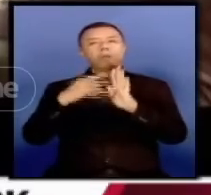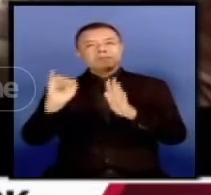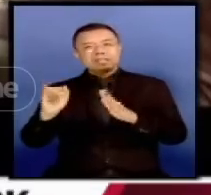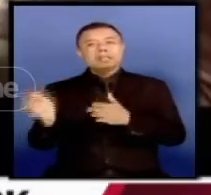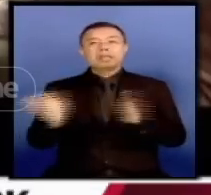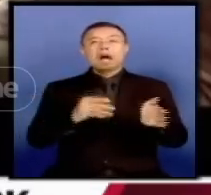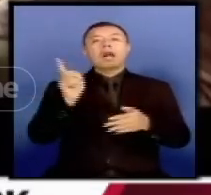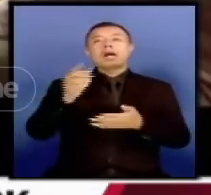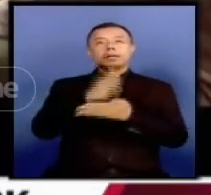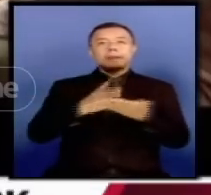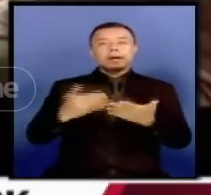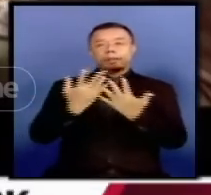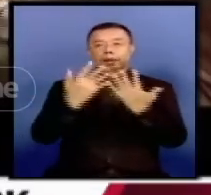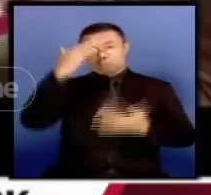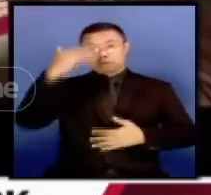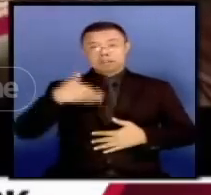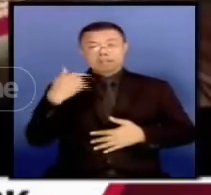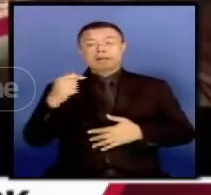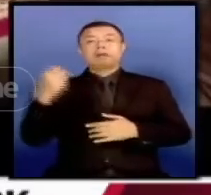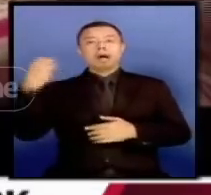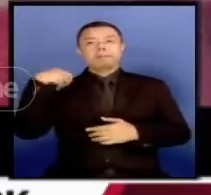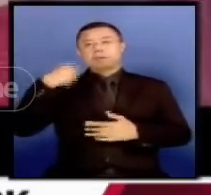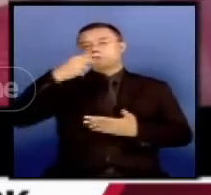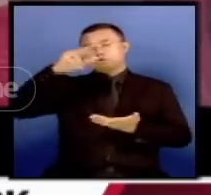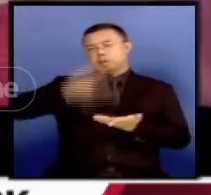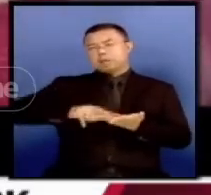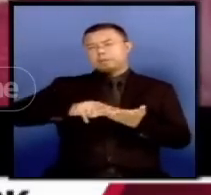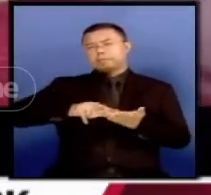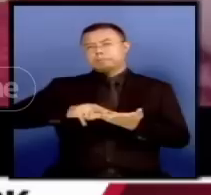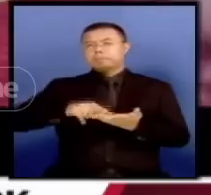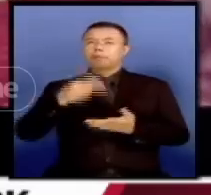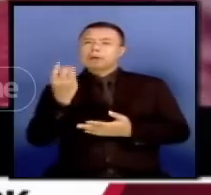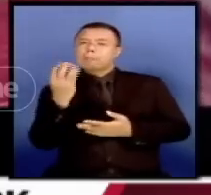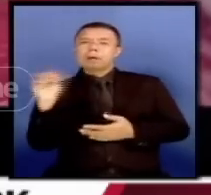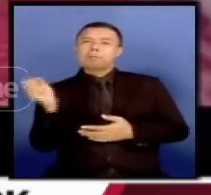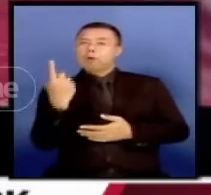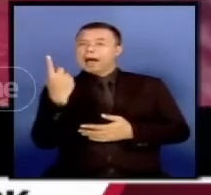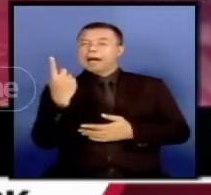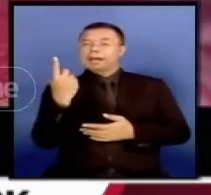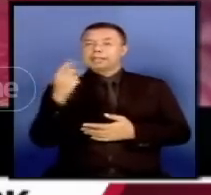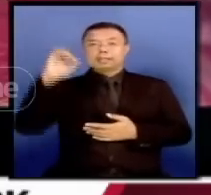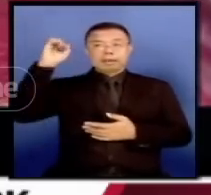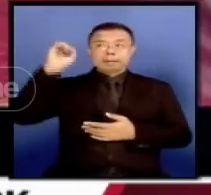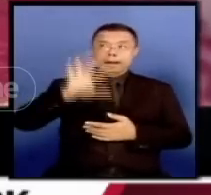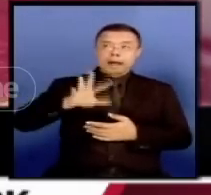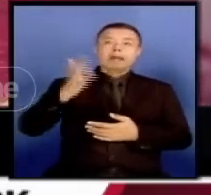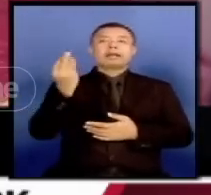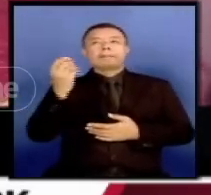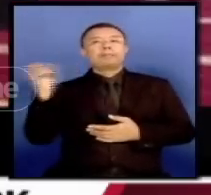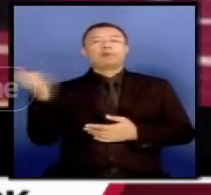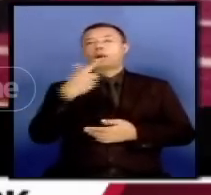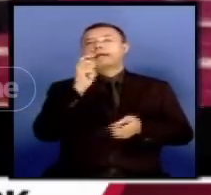umat Islam di Amerika Serikat yang memutuskan kapan mulainya Ramadan, kapan juga Idul Fitri